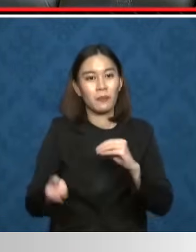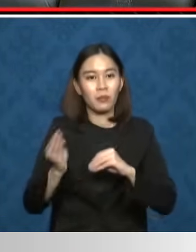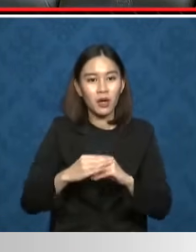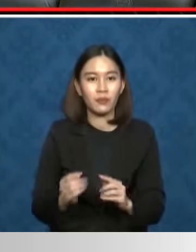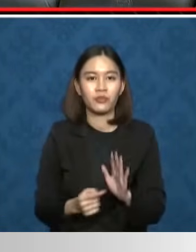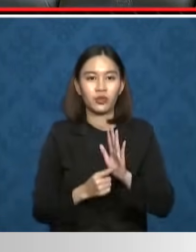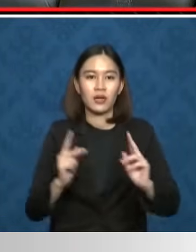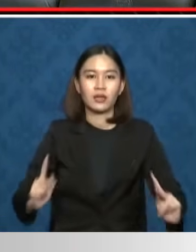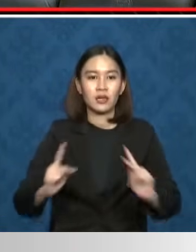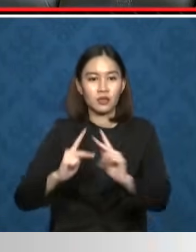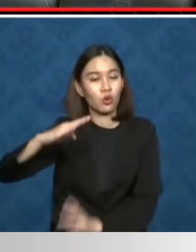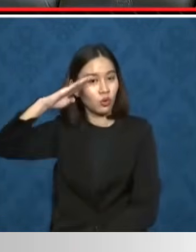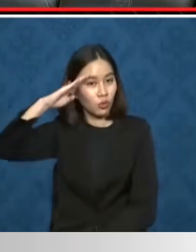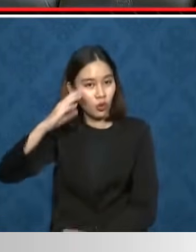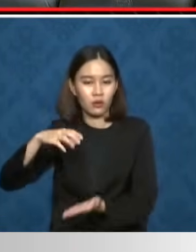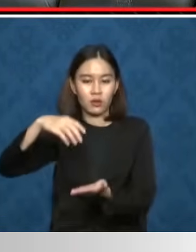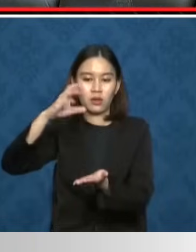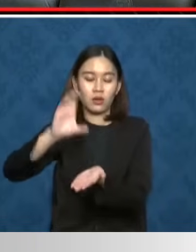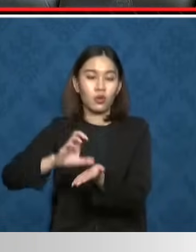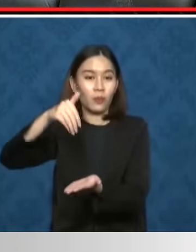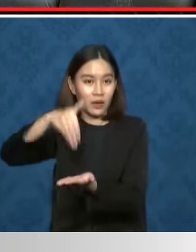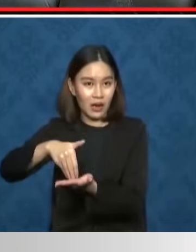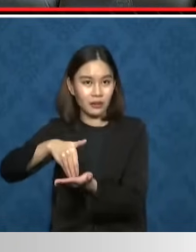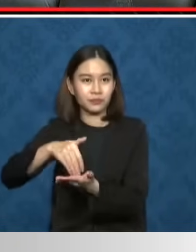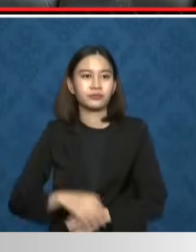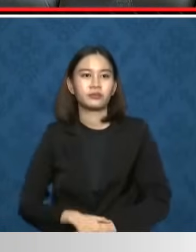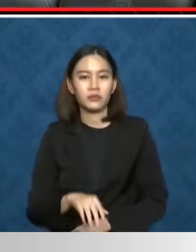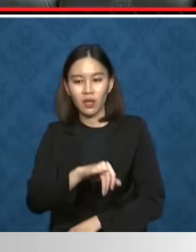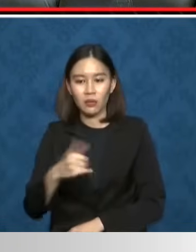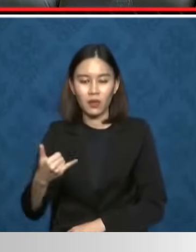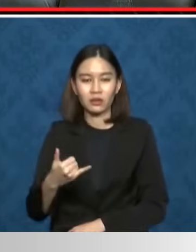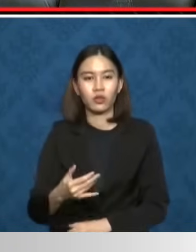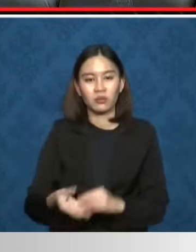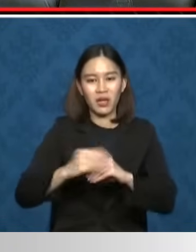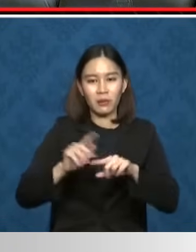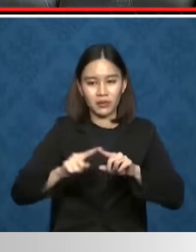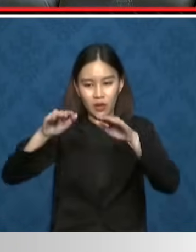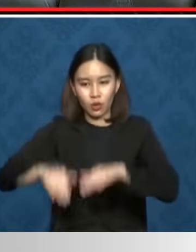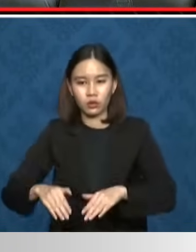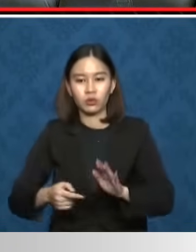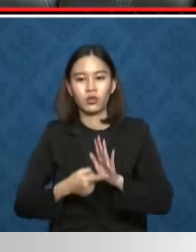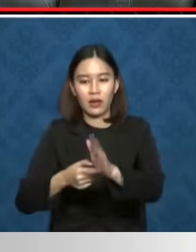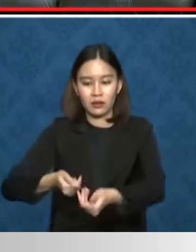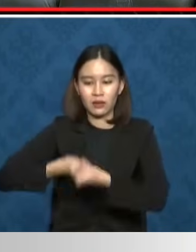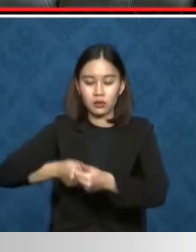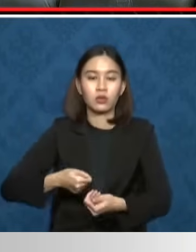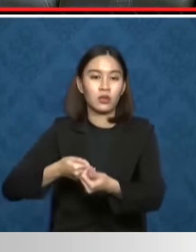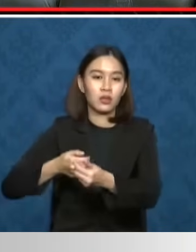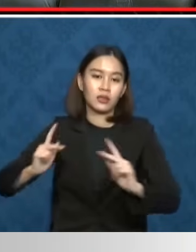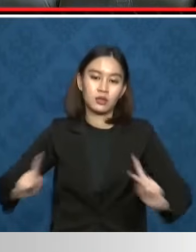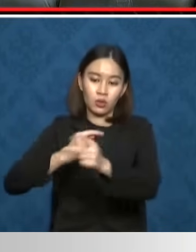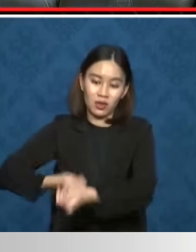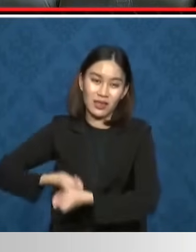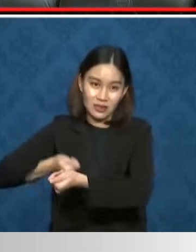ช่นกระทรวงกลาโหมและงบกลางขณะที่บางกระทรวงควรเพิ่มนะครับกลับลดลงเช่นกระทรวงเกษตรและสหกรณ์ซึ่งทั้งหมด